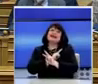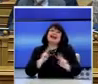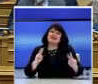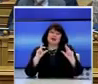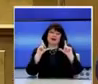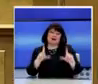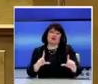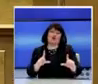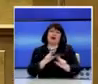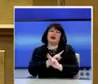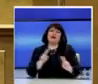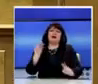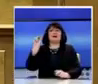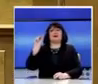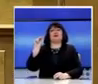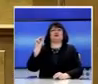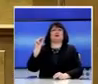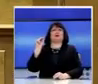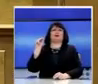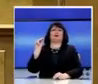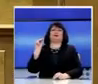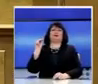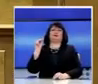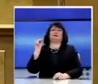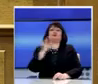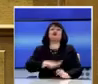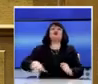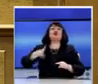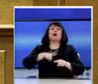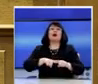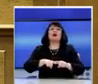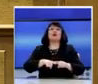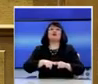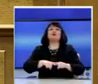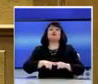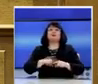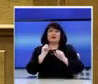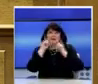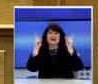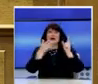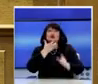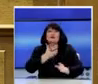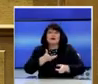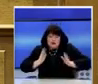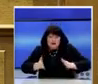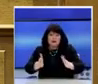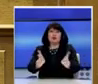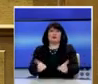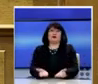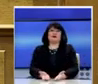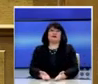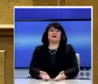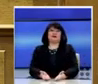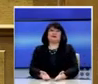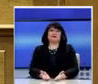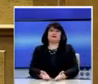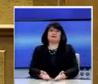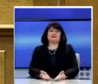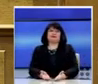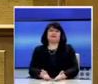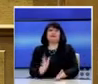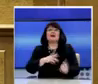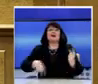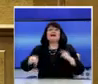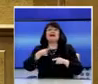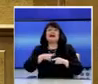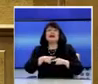εικόνα και μια ξεκάθαρη δέσμευση στον ελληνικό λαό και να κινηθείτε επιτέλους με σοβαρότητα. Η